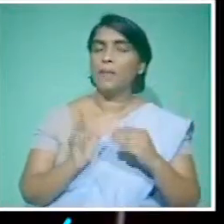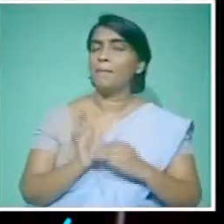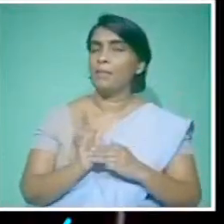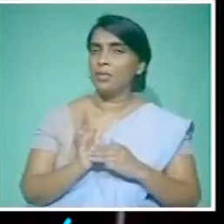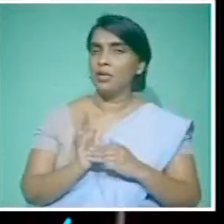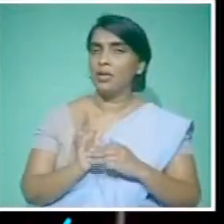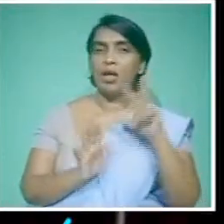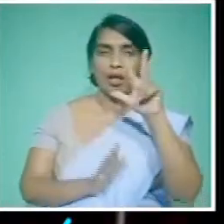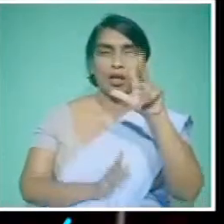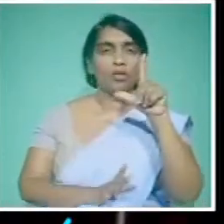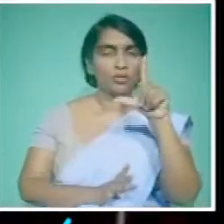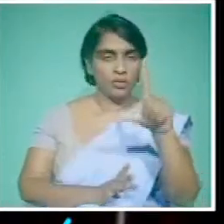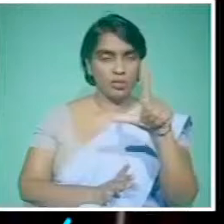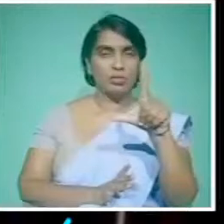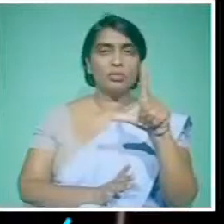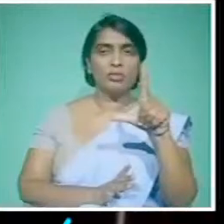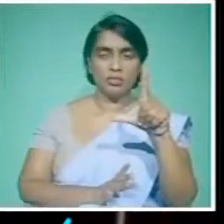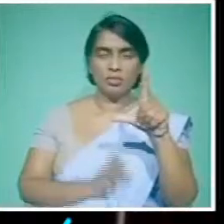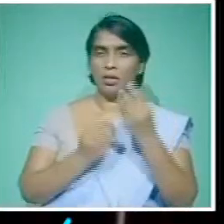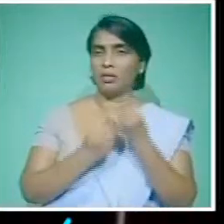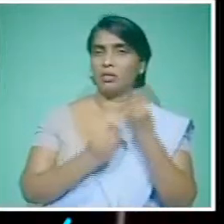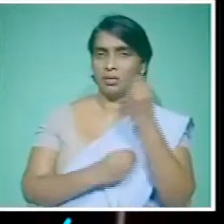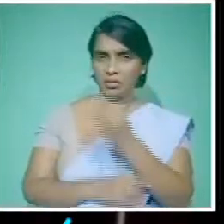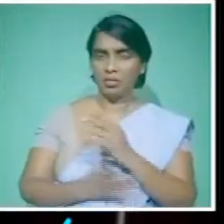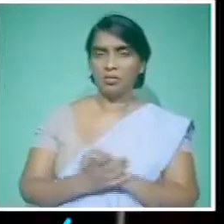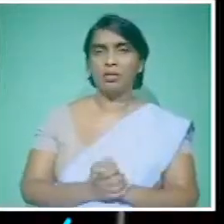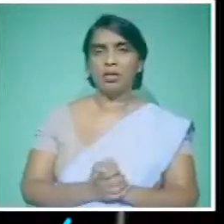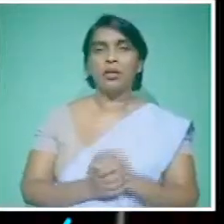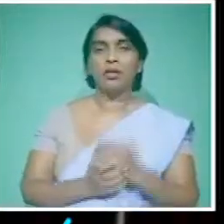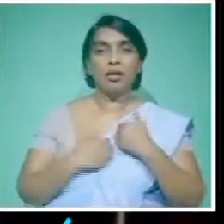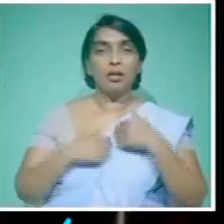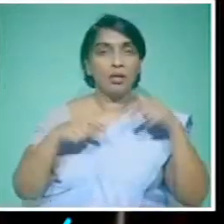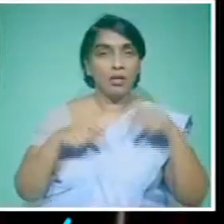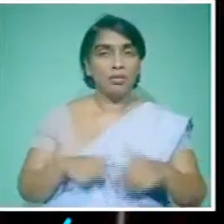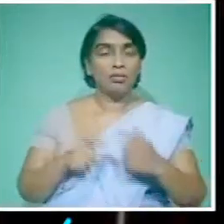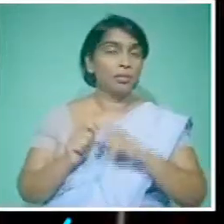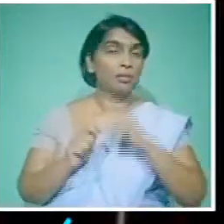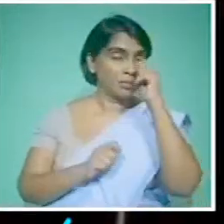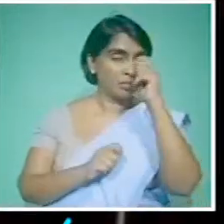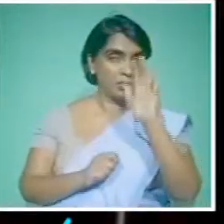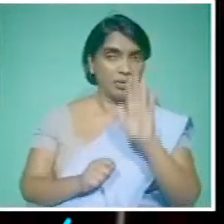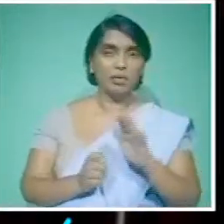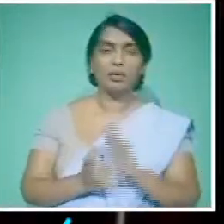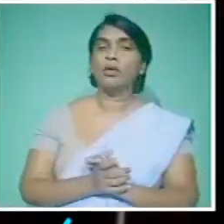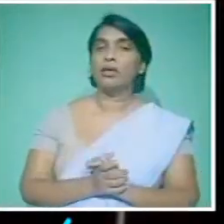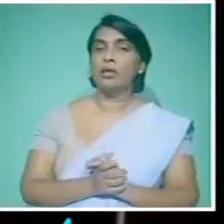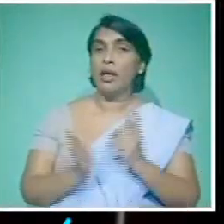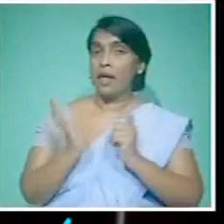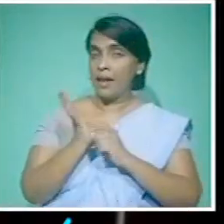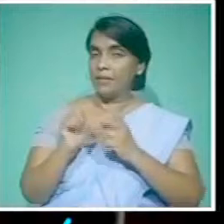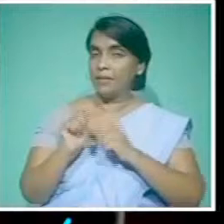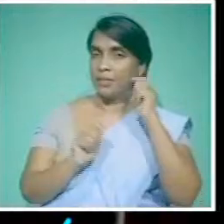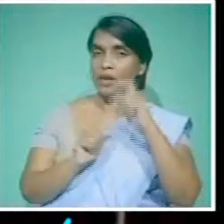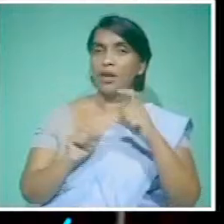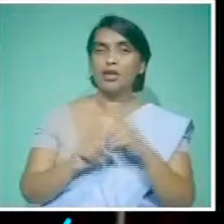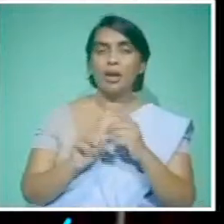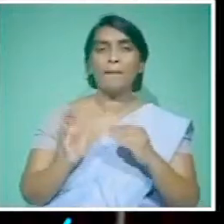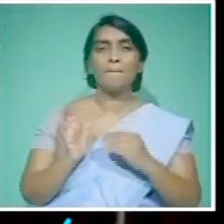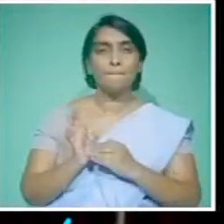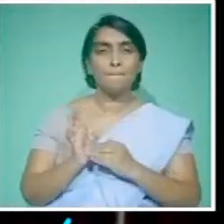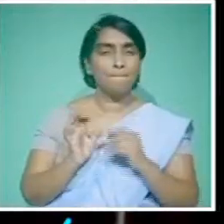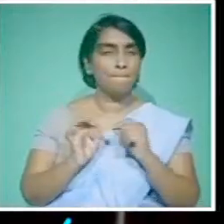million 84ක grant ekak. Api danata meken gewala thiyenawa meken aya dollar